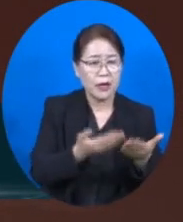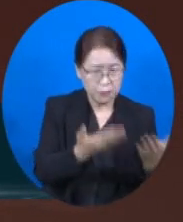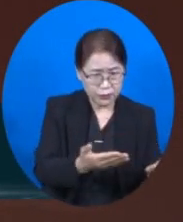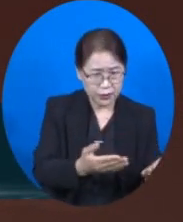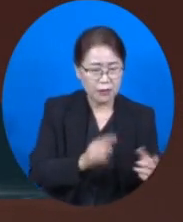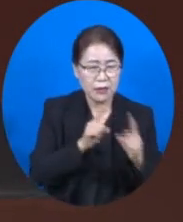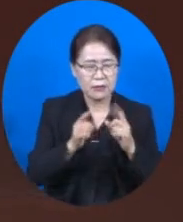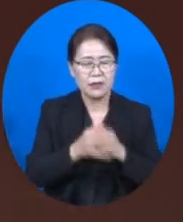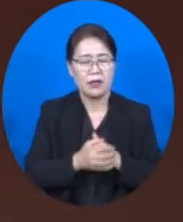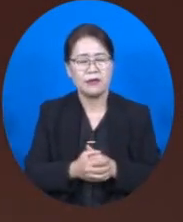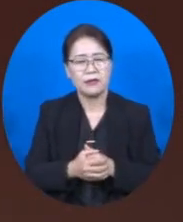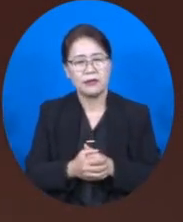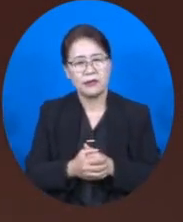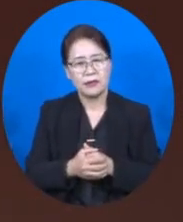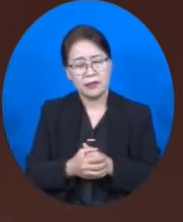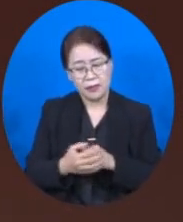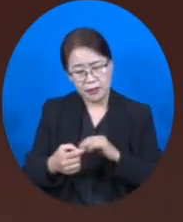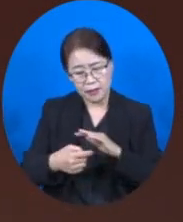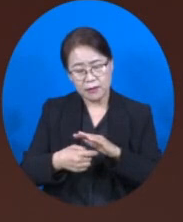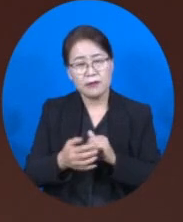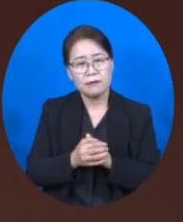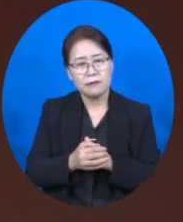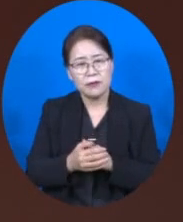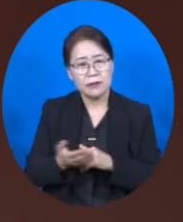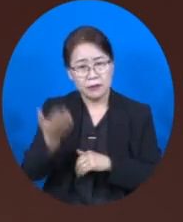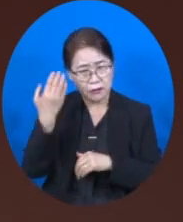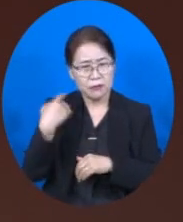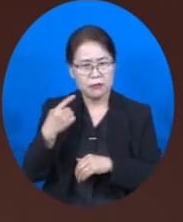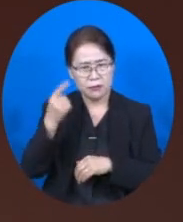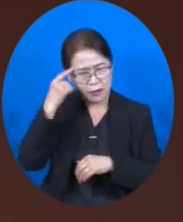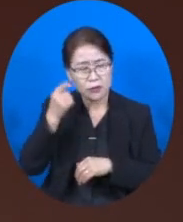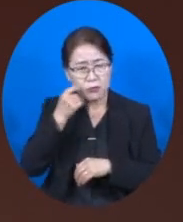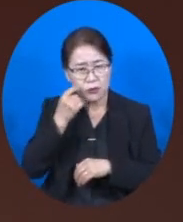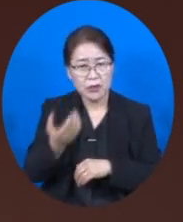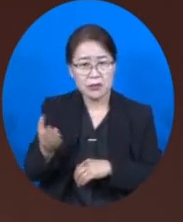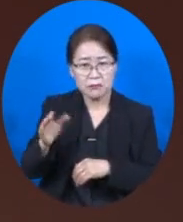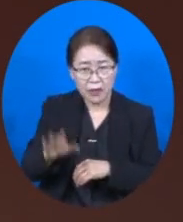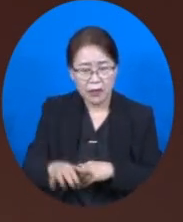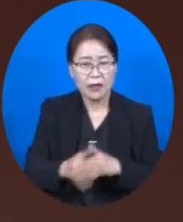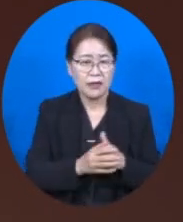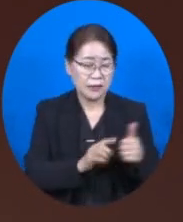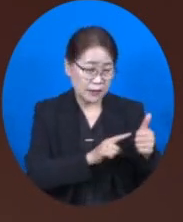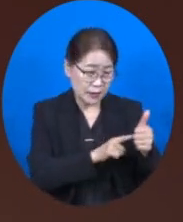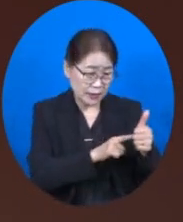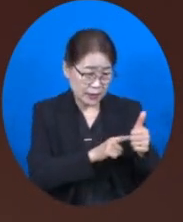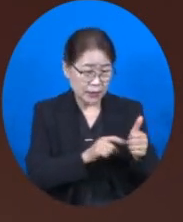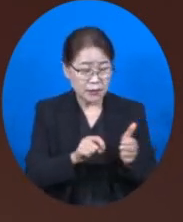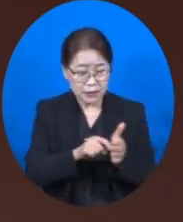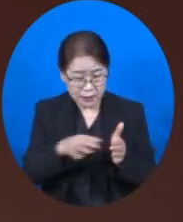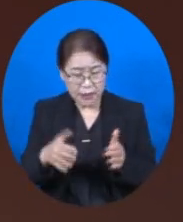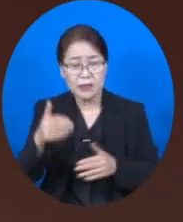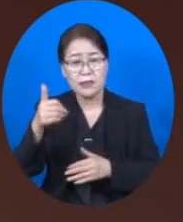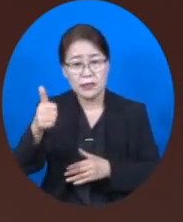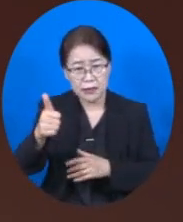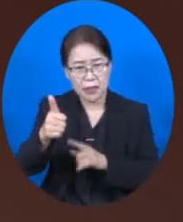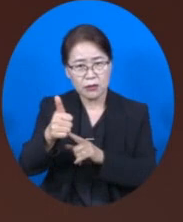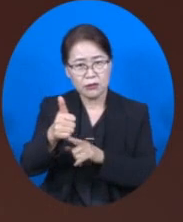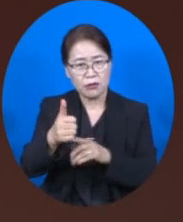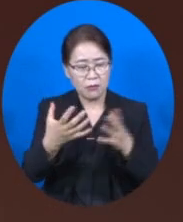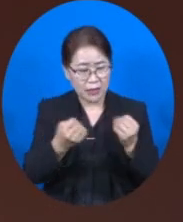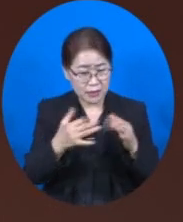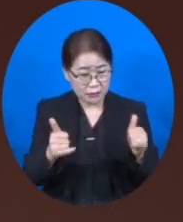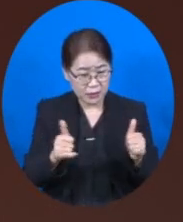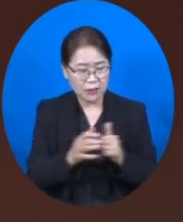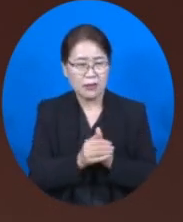거예요 여러분 이전에는 그렇게 생각해 본 적이 없어요 자기가 세례장으로서 많은